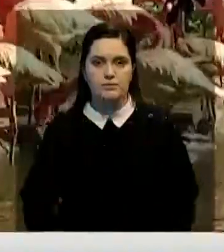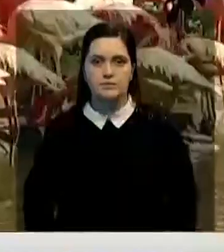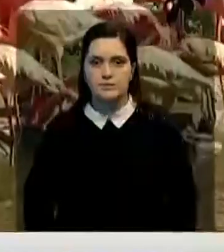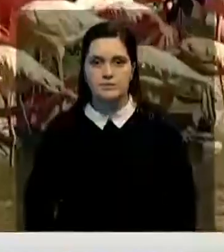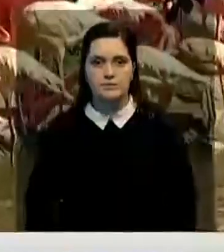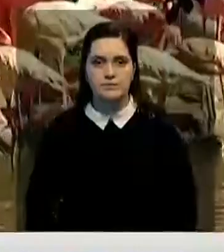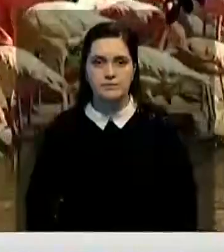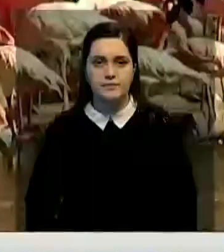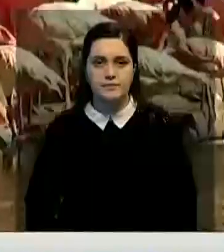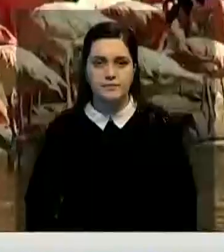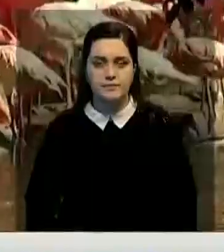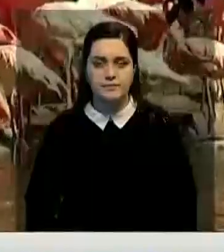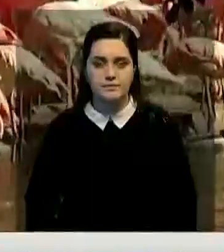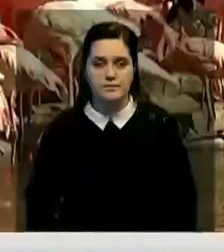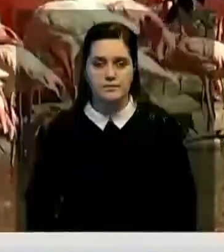парламент